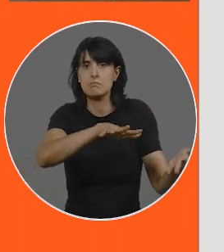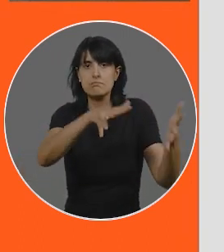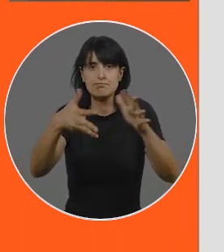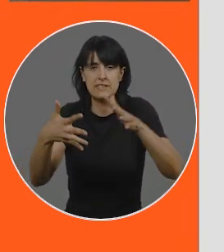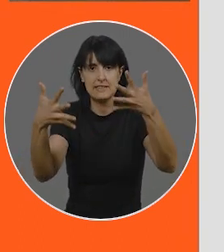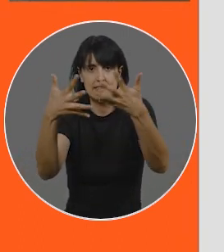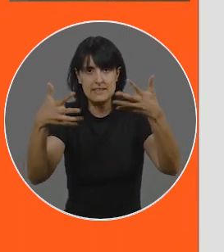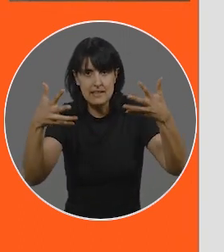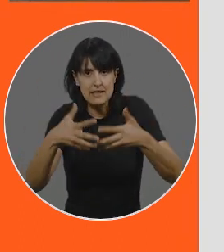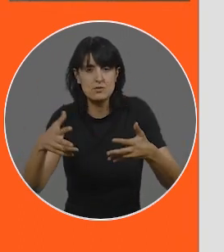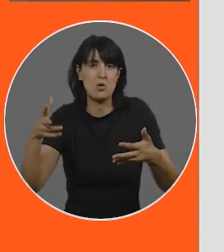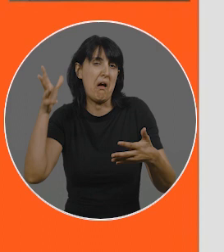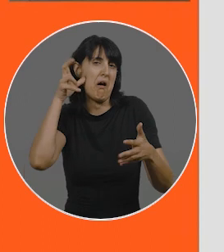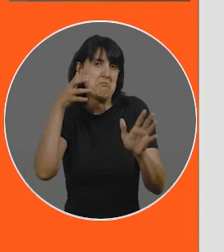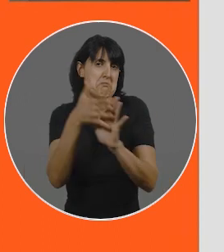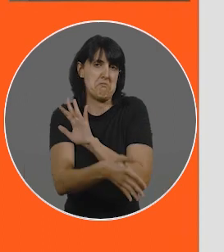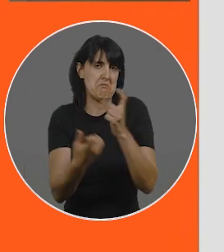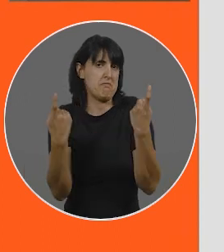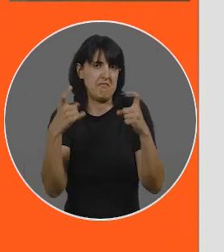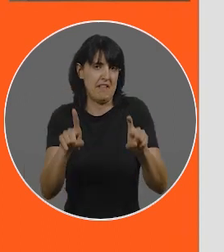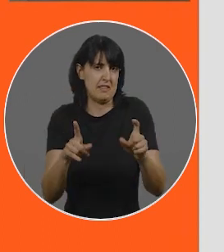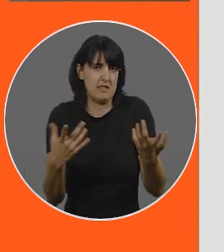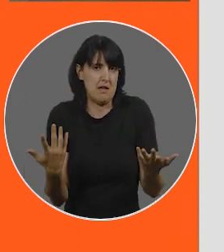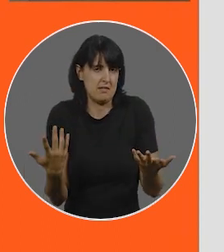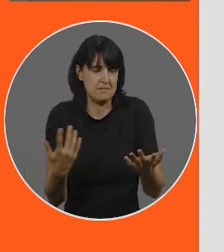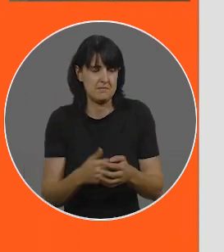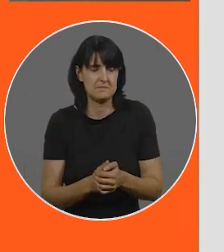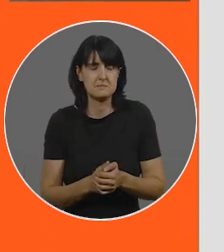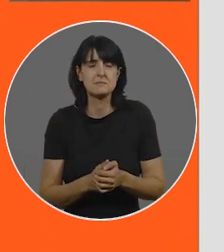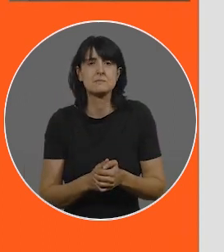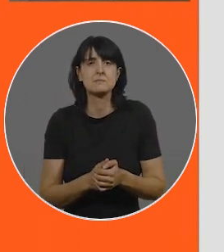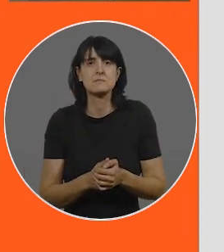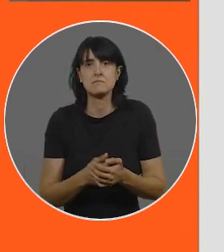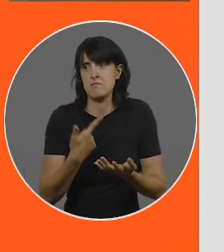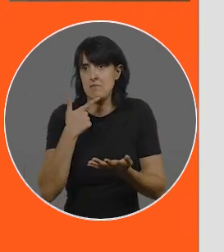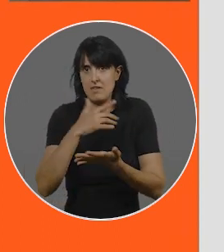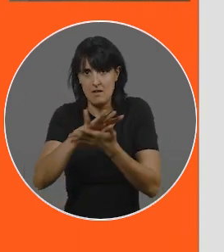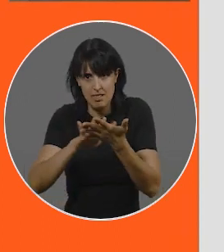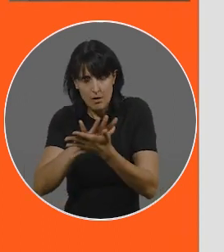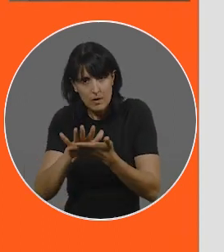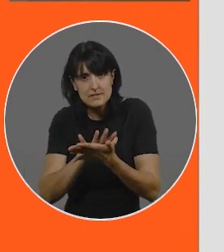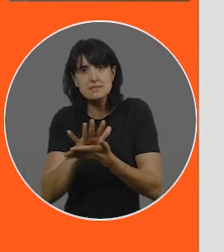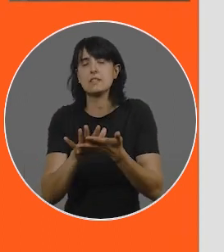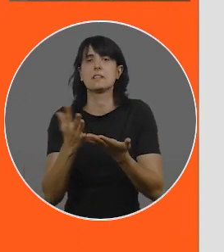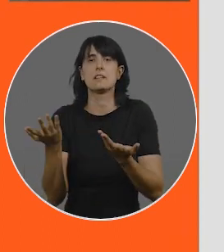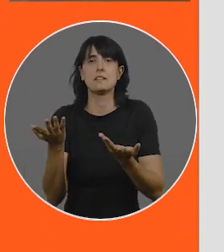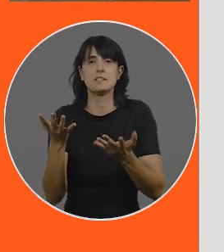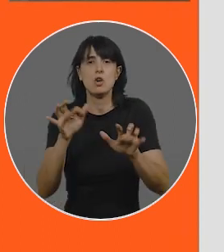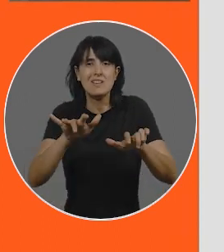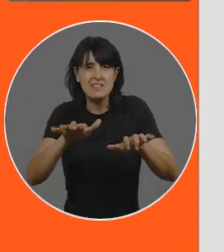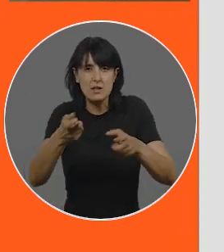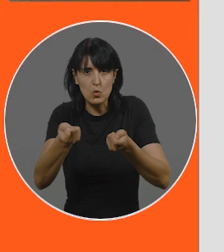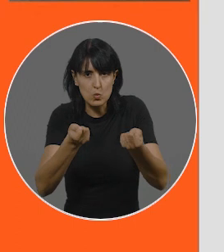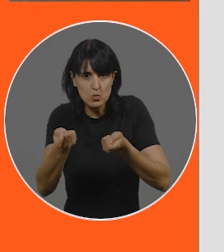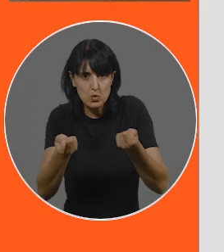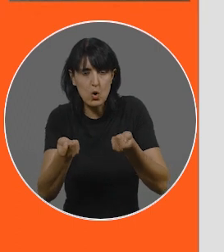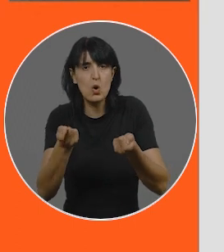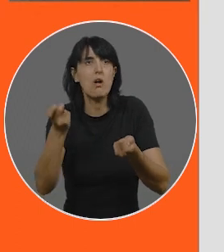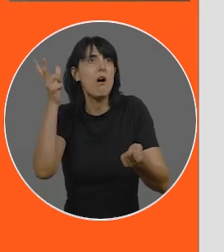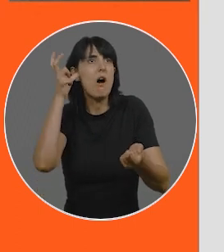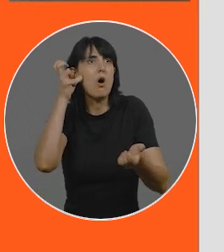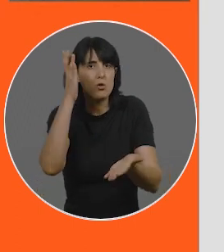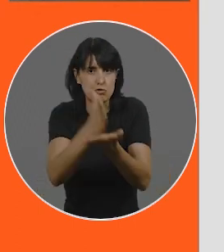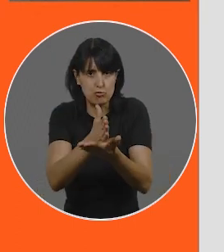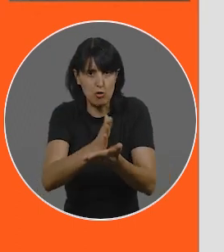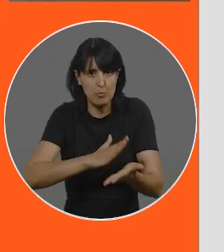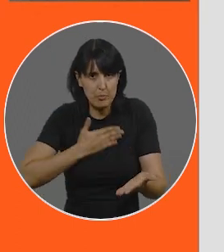Subtítols, transcripcions, o audiodescripcions, poder no, perquè no les sentiran. Llengua de signes, que es pugui controlar pel teclat, que es pugui